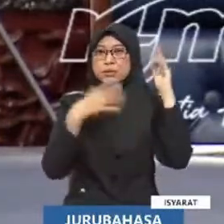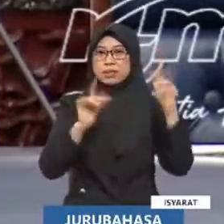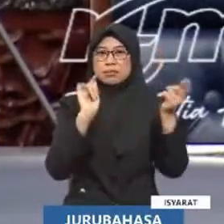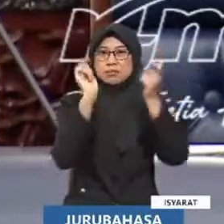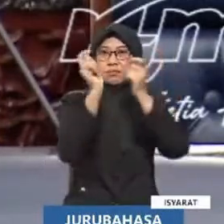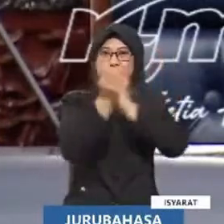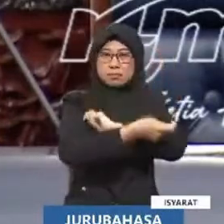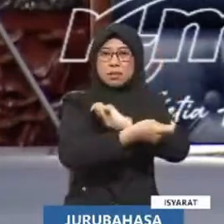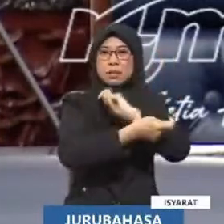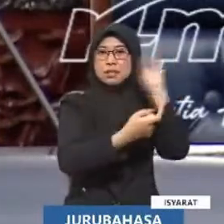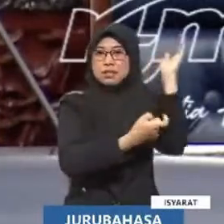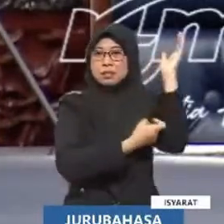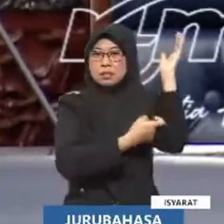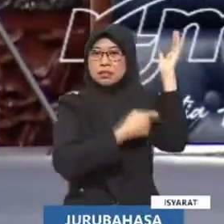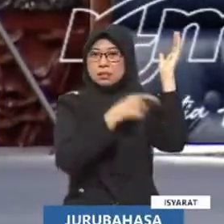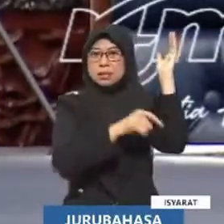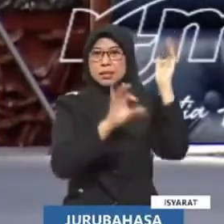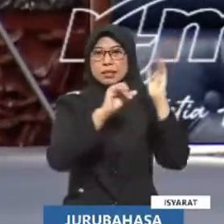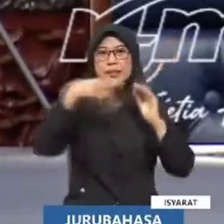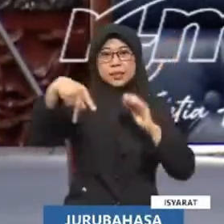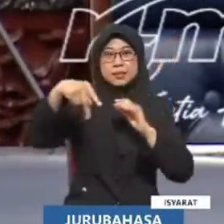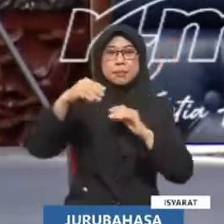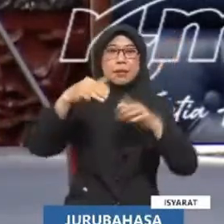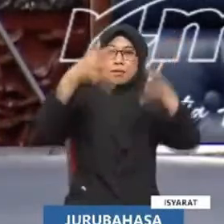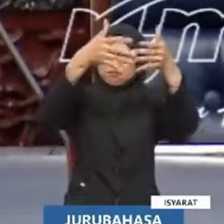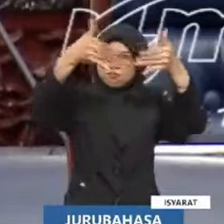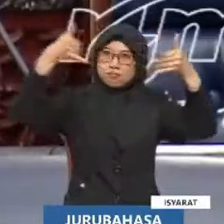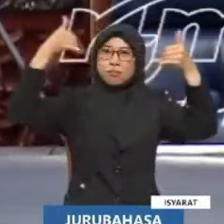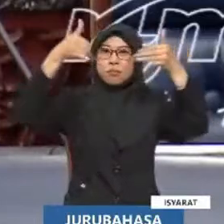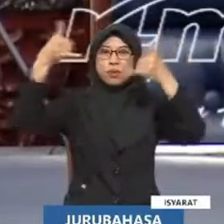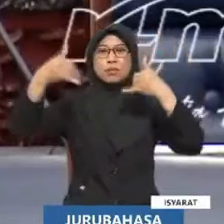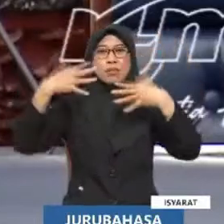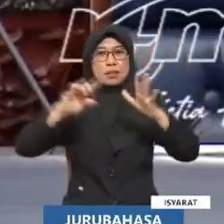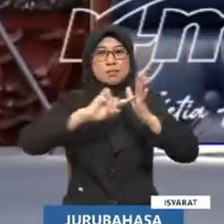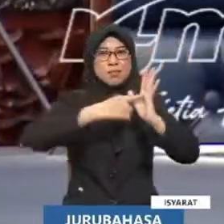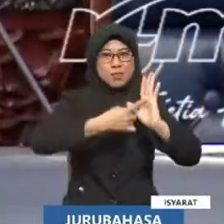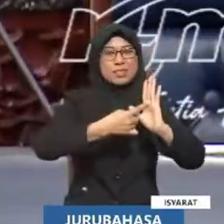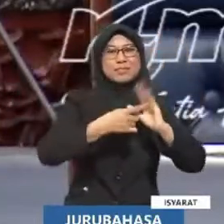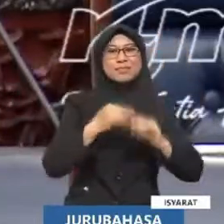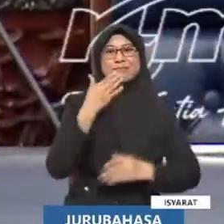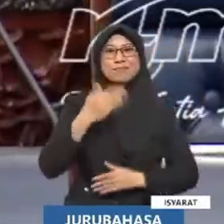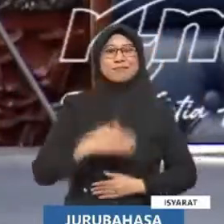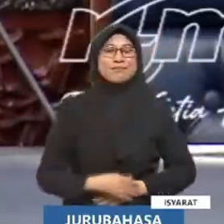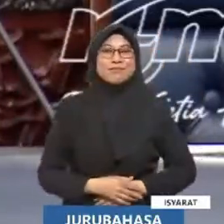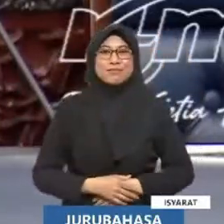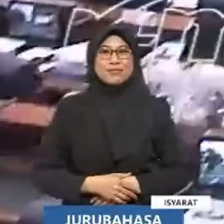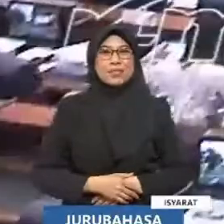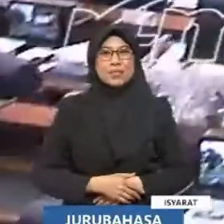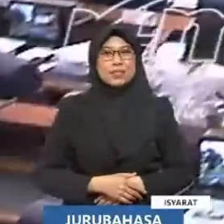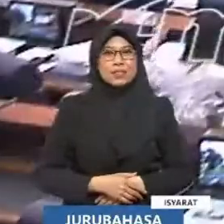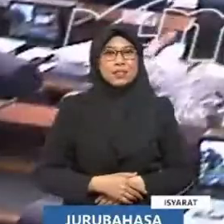transform er about ini kepada Cibodas tersebut sedih ini telah bermula aja Hai makasih